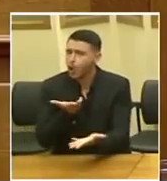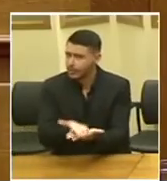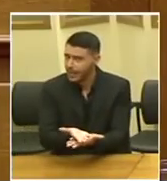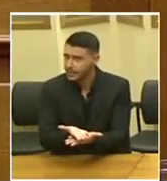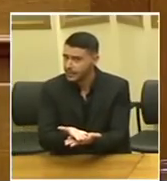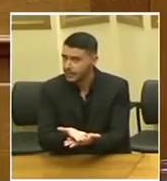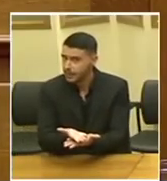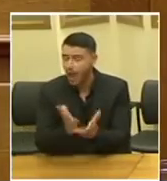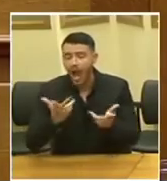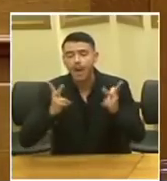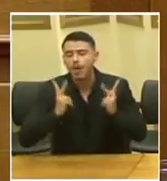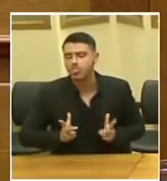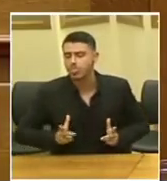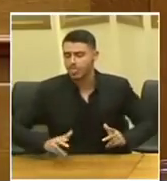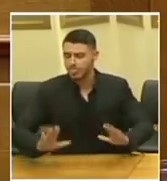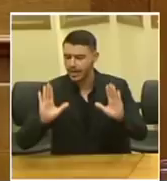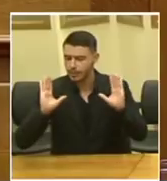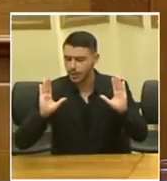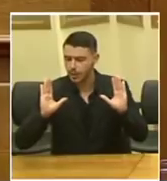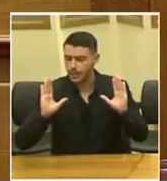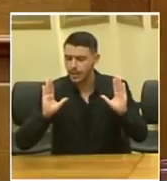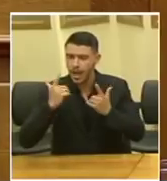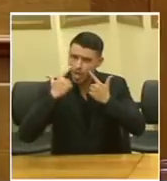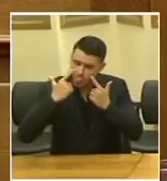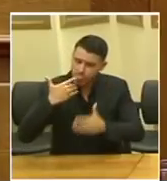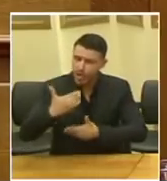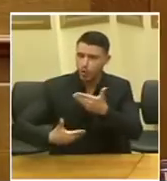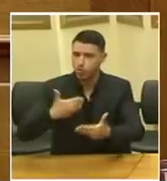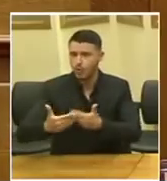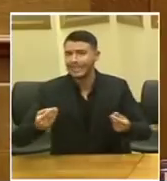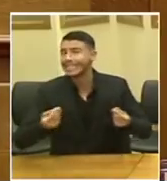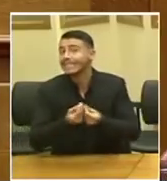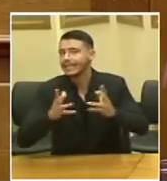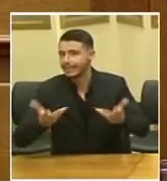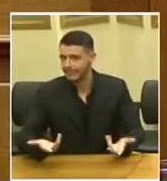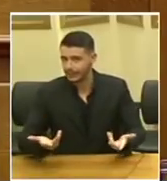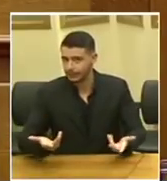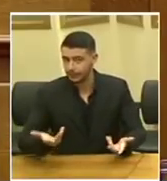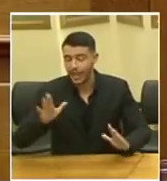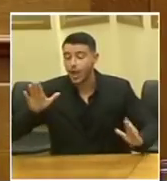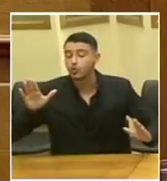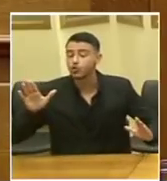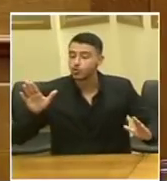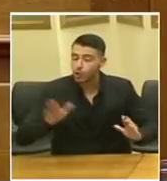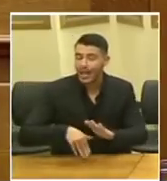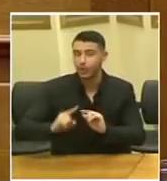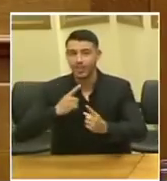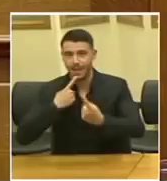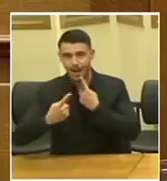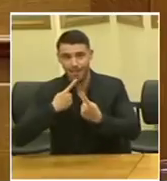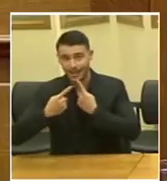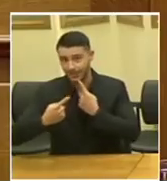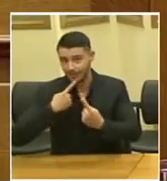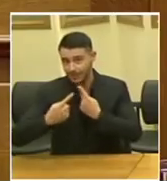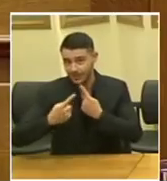μας ικανοποίησε πλήρως, καλή είναι γιατί κουβεντιάζουμε. Και ερωτήθηκε, λέει, στο τέλος της διαπραγμάτευσης ο